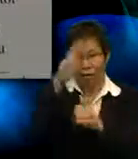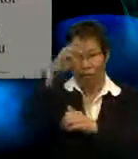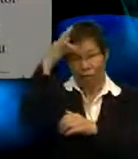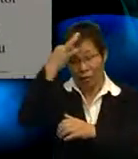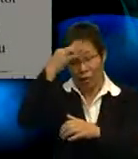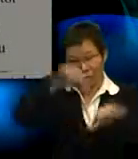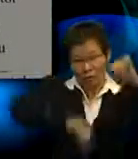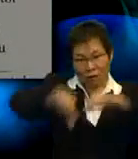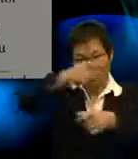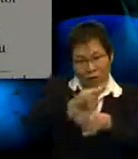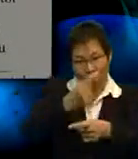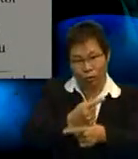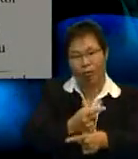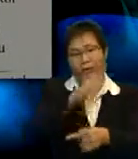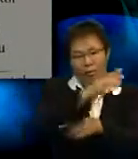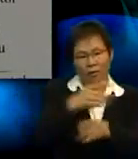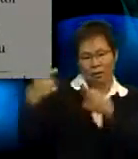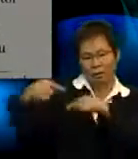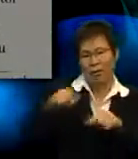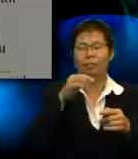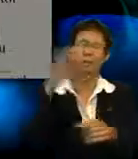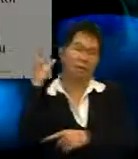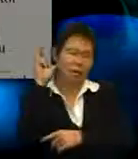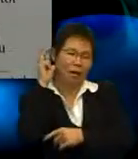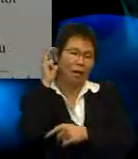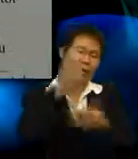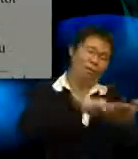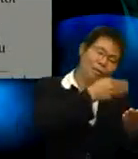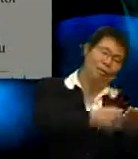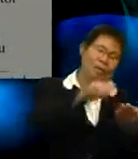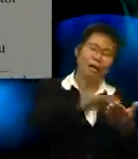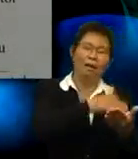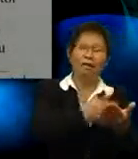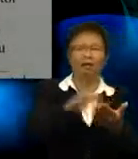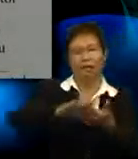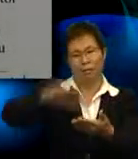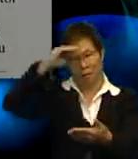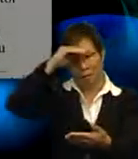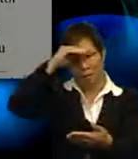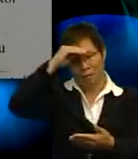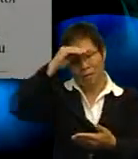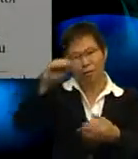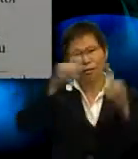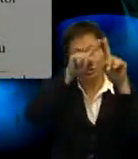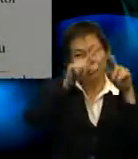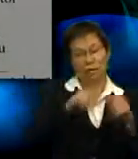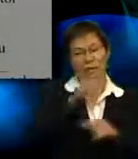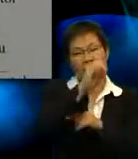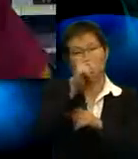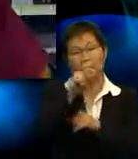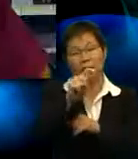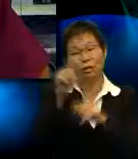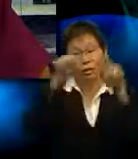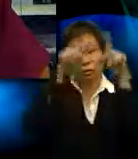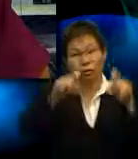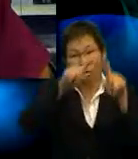betul sambil mendengar melodi lagu yang dipelajari. Set soalan yang berkaitan dengan tajuk yang